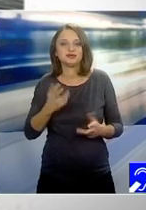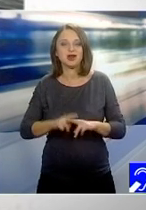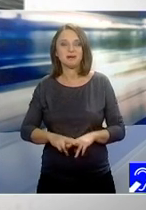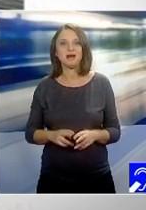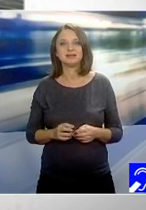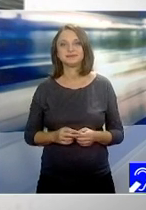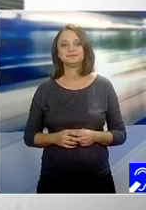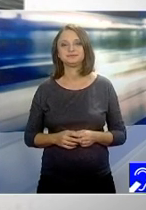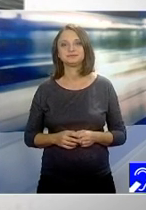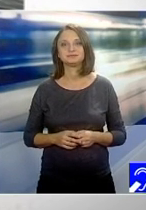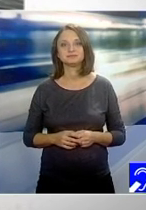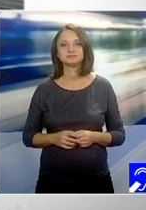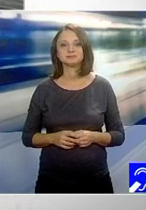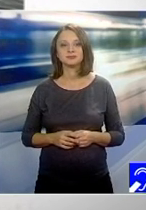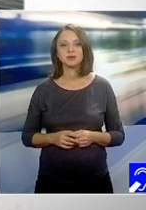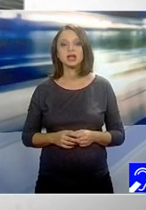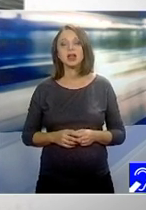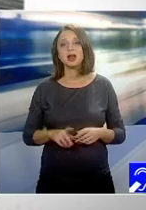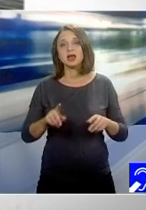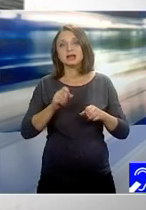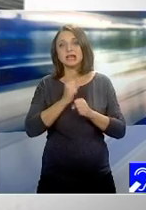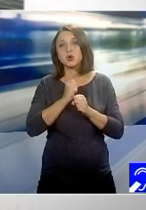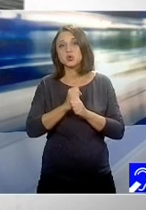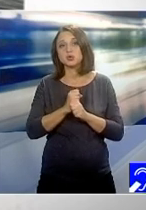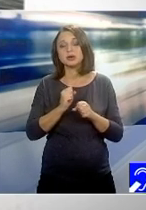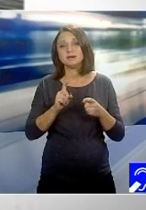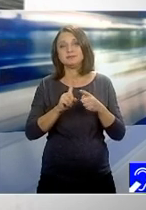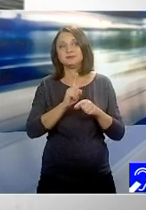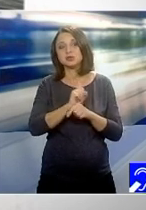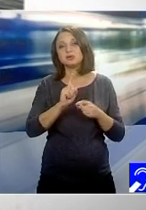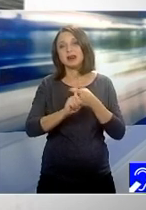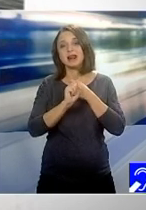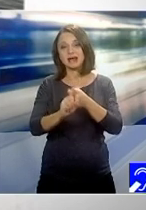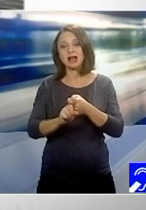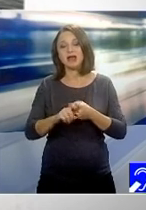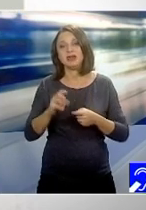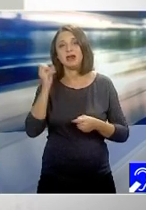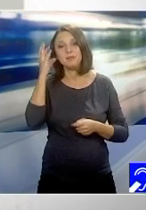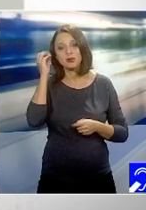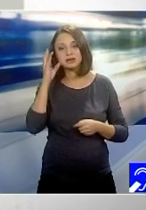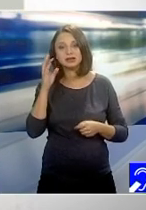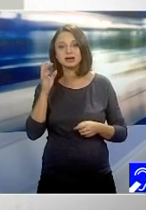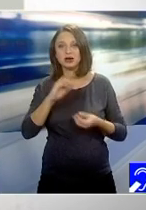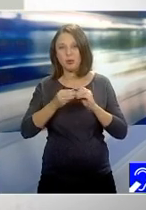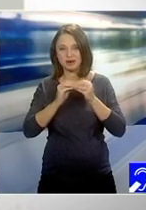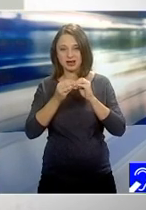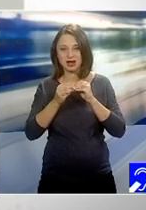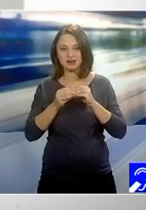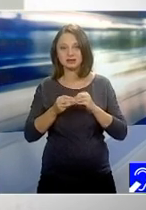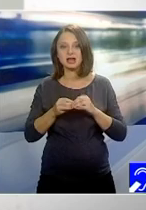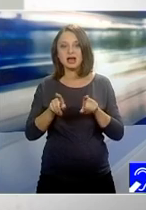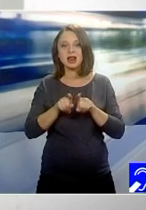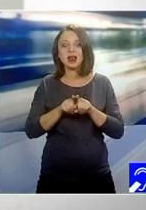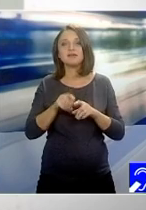înapoi. Dar lucrurile cu politicul sunt destul de complicate. Să știți că o să ajunge și noi ca antifrauda. Eu sunt convins că ajungem acolo, la fel cum